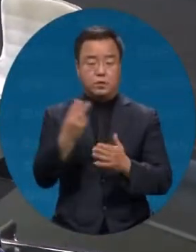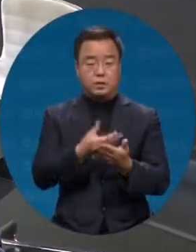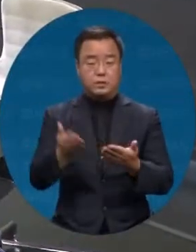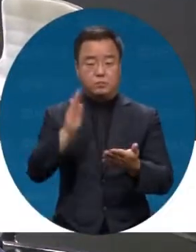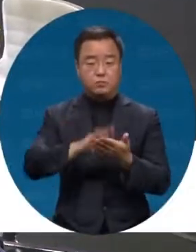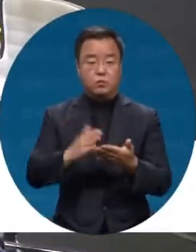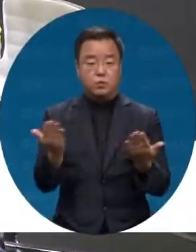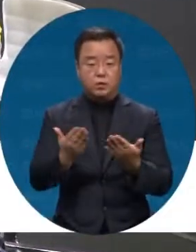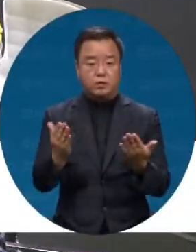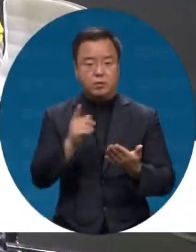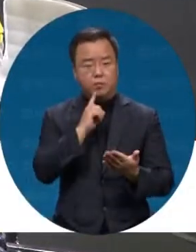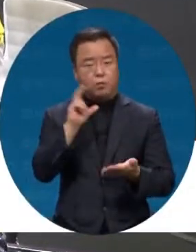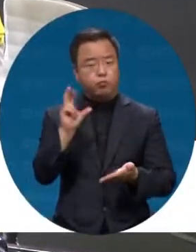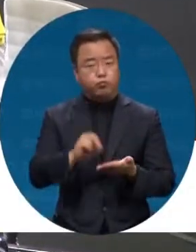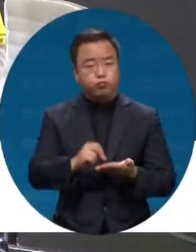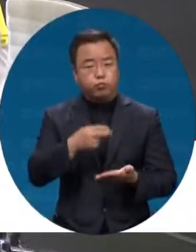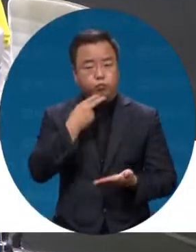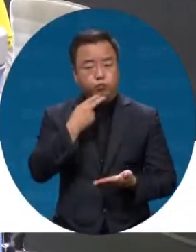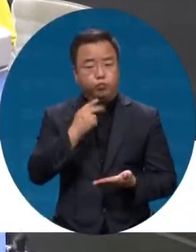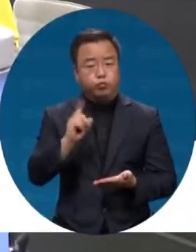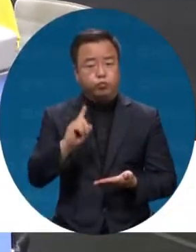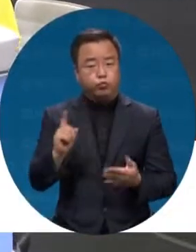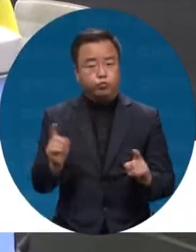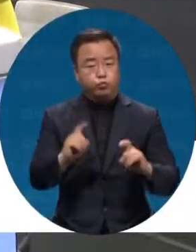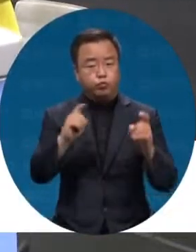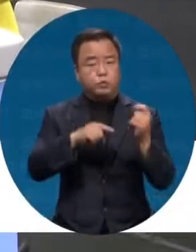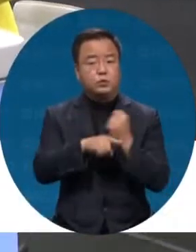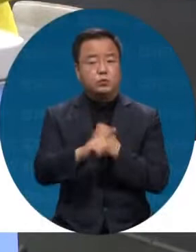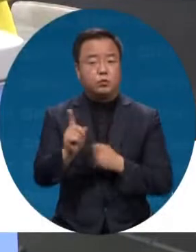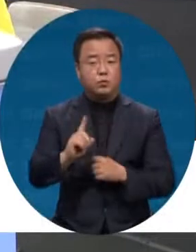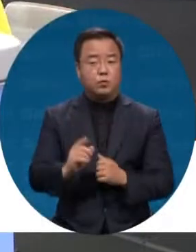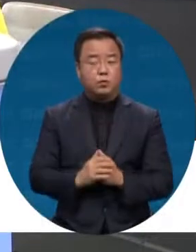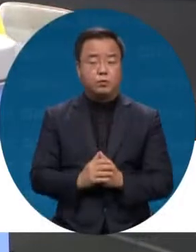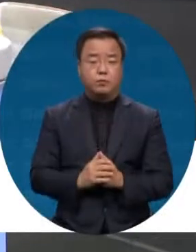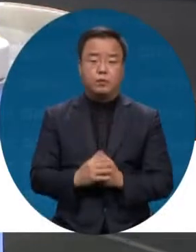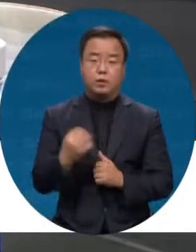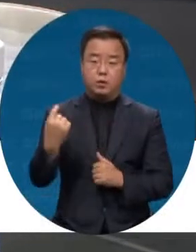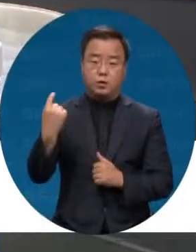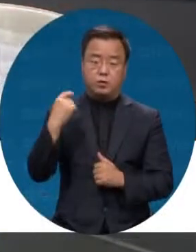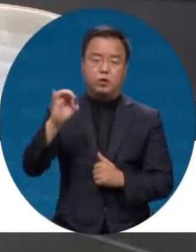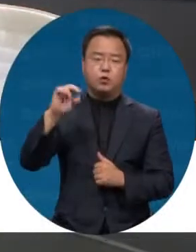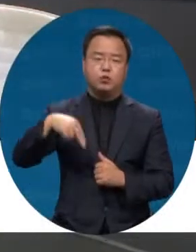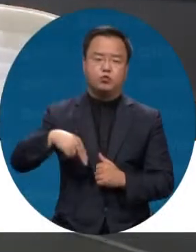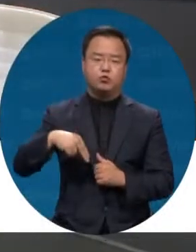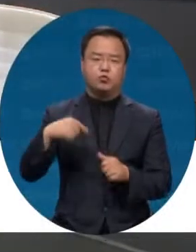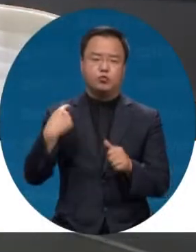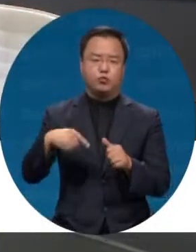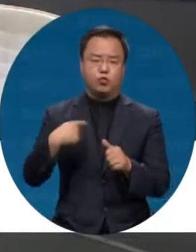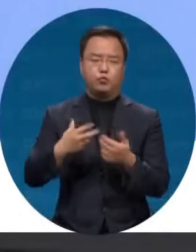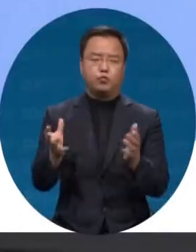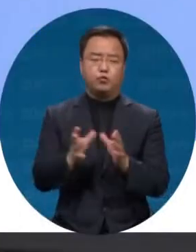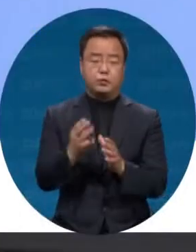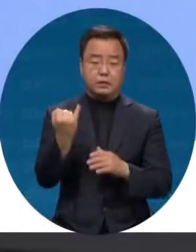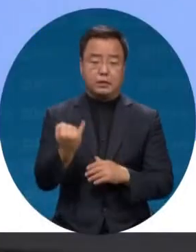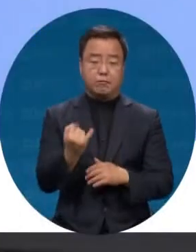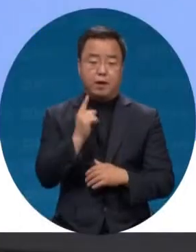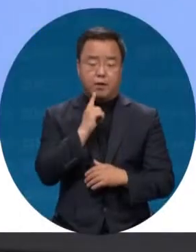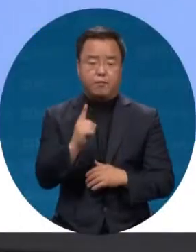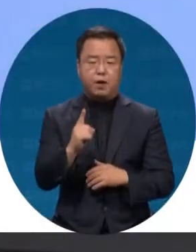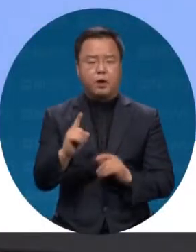문제는 없어보이는데 뭘 반대하고 뭐가 놀라지 된겁니까 내어 제 2의 은혜 부총리는 다른 행사에서 이 논란의 이유를